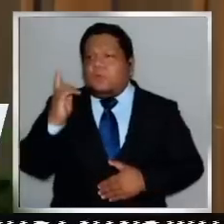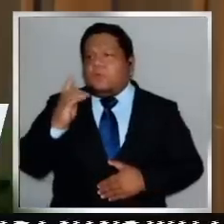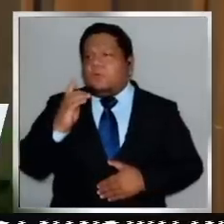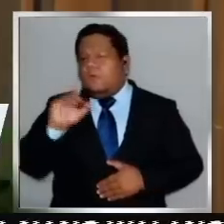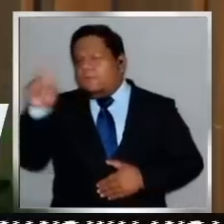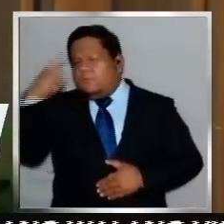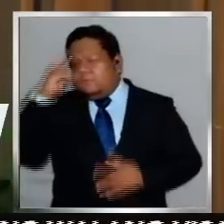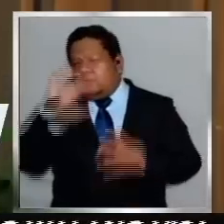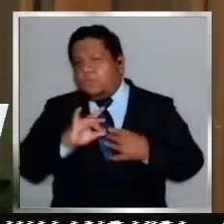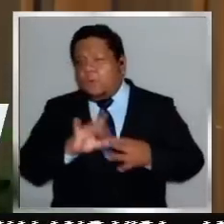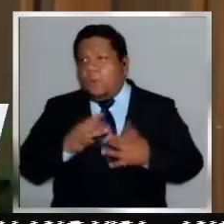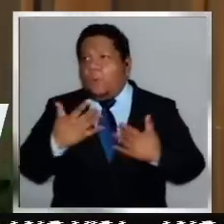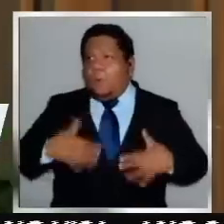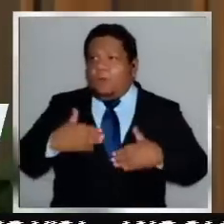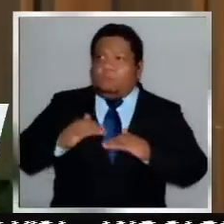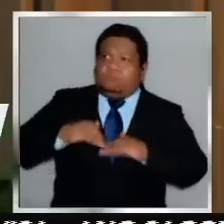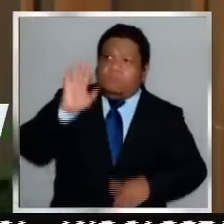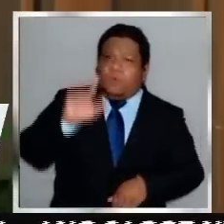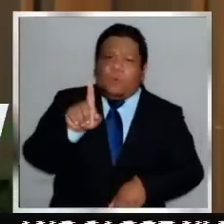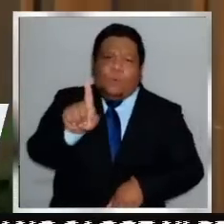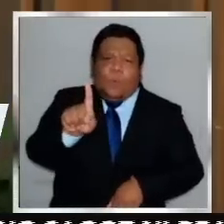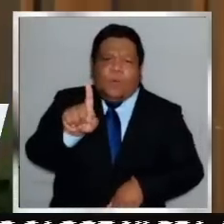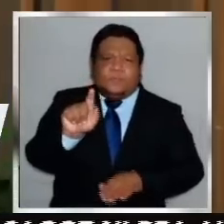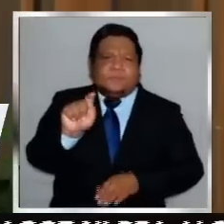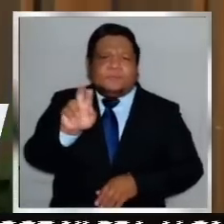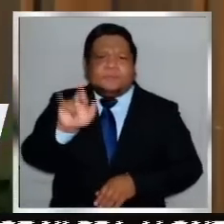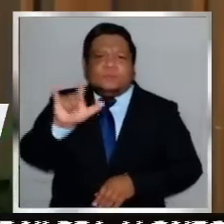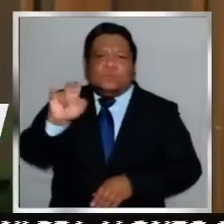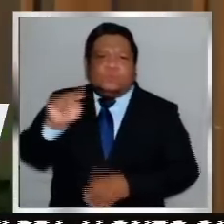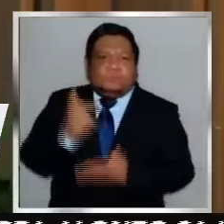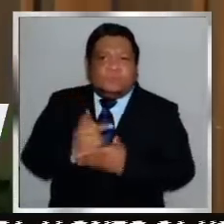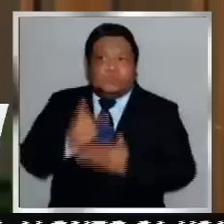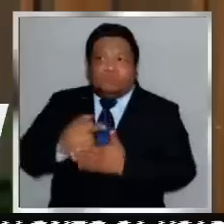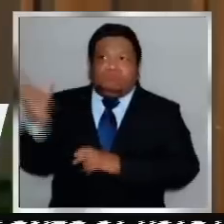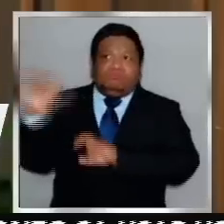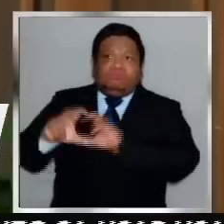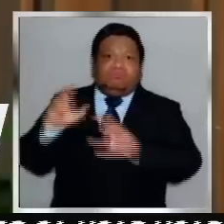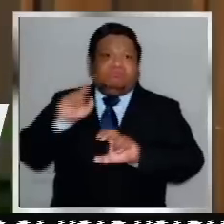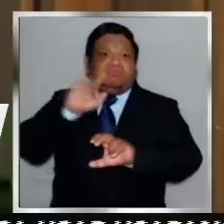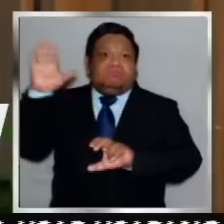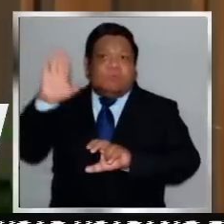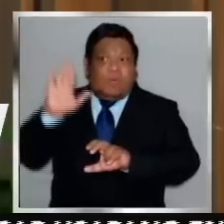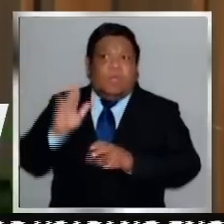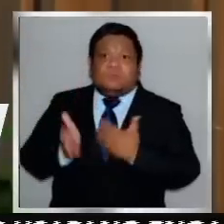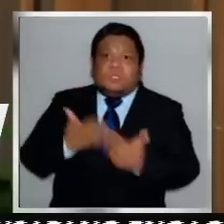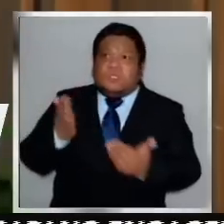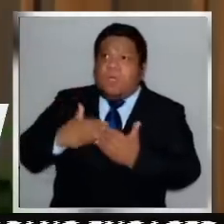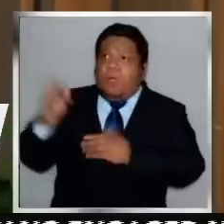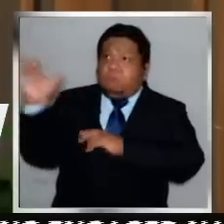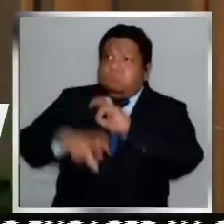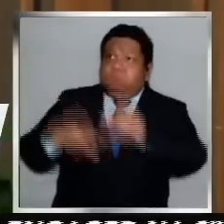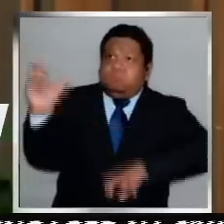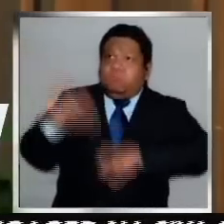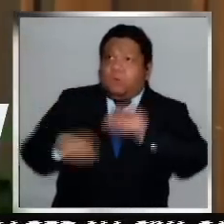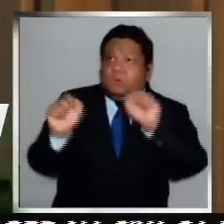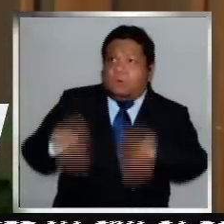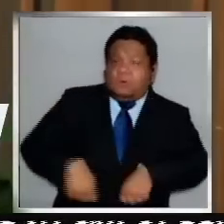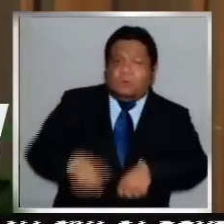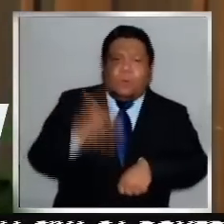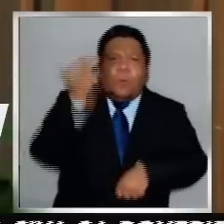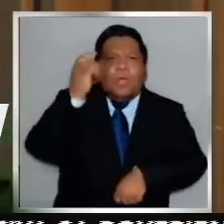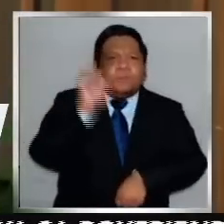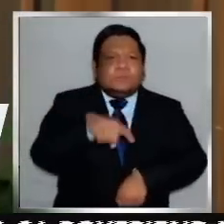pesos, higit na sa 1 trillion pesos. Pero kung ganun pala kadali na mag-attract ng ganung klaseng investments, ay bakit pa tayo magtatayo